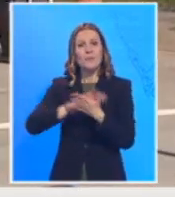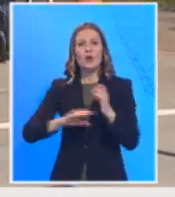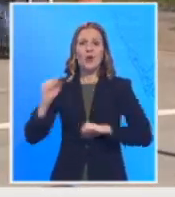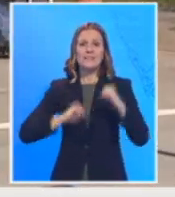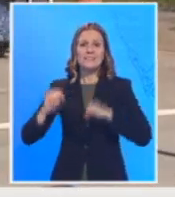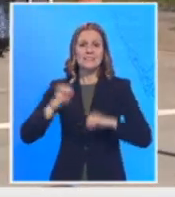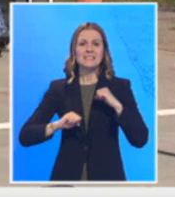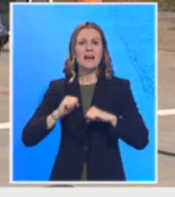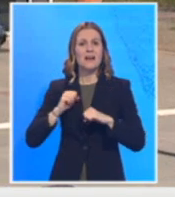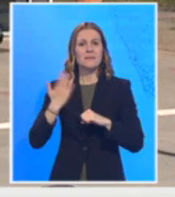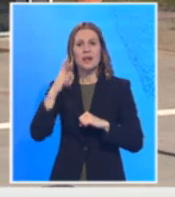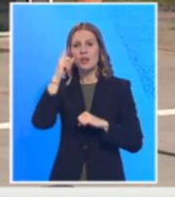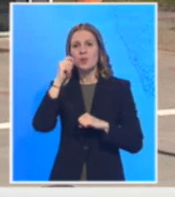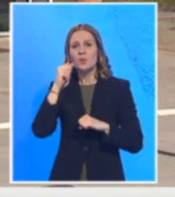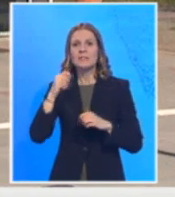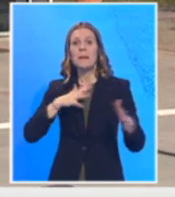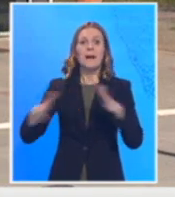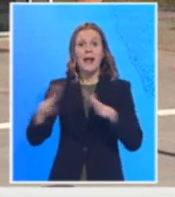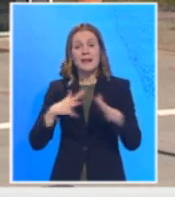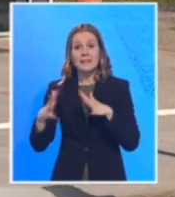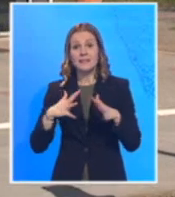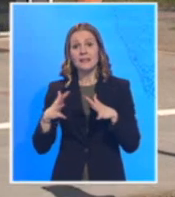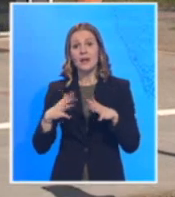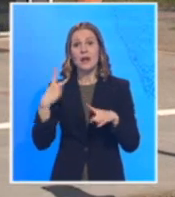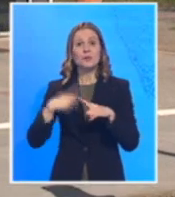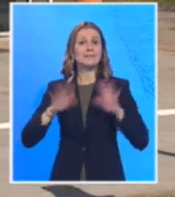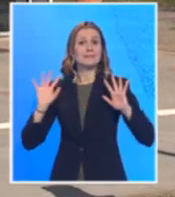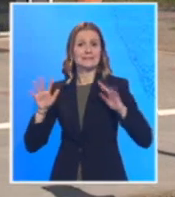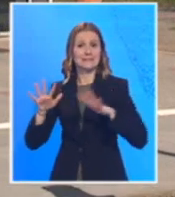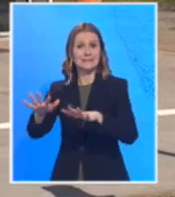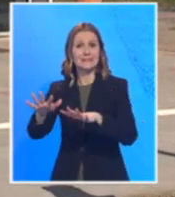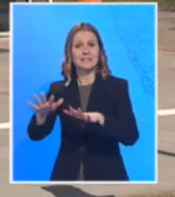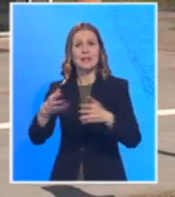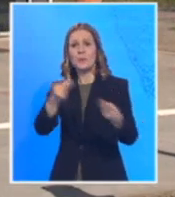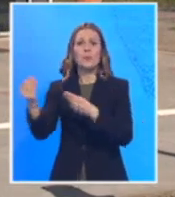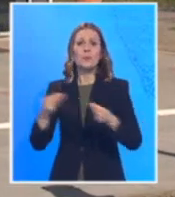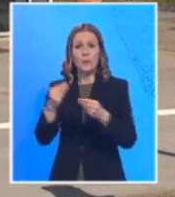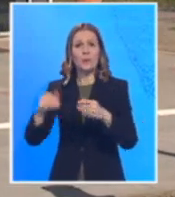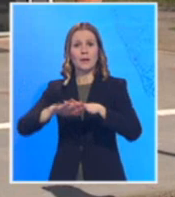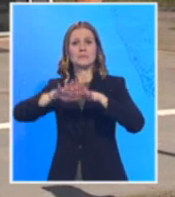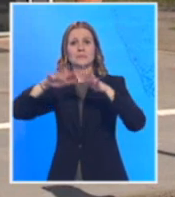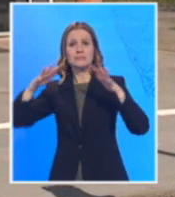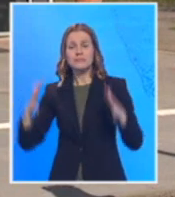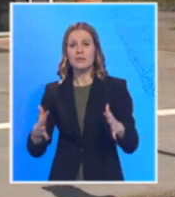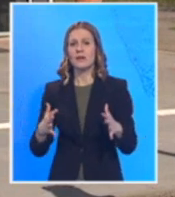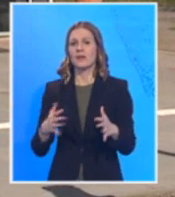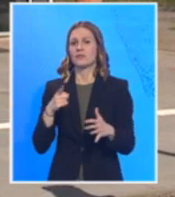ljudi poneseni panikom, pohrlili po prodavnicama, snabdeli